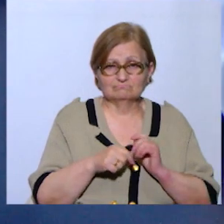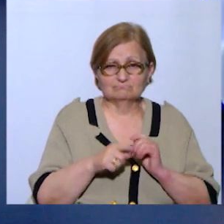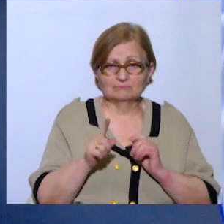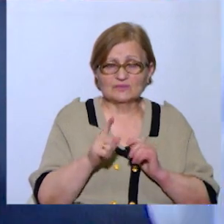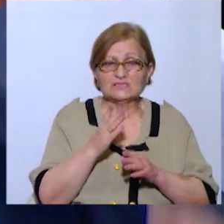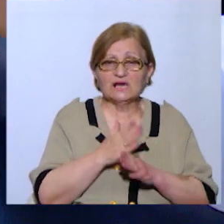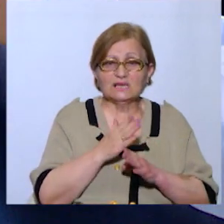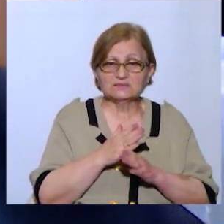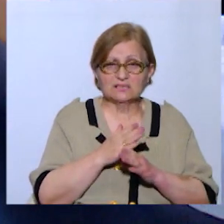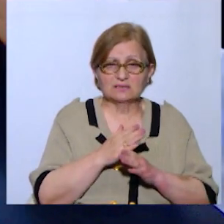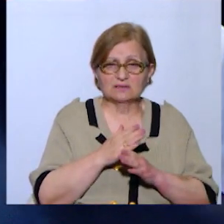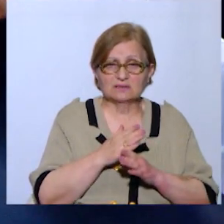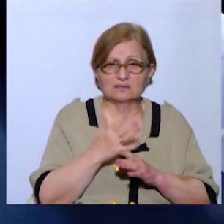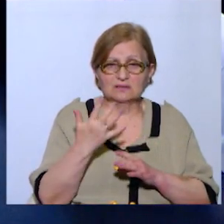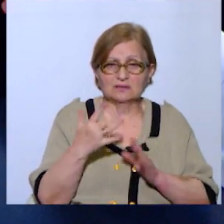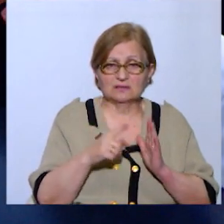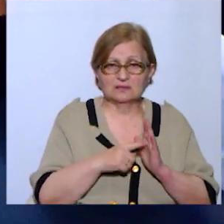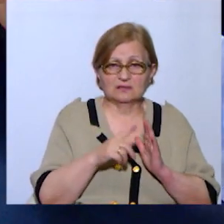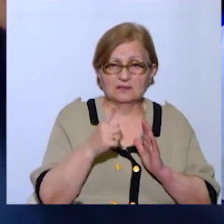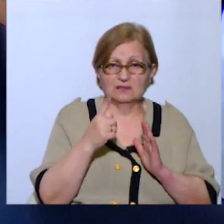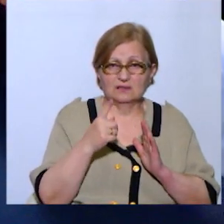რაც არის 5-ჯერ